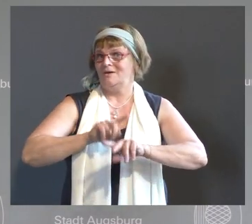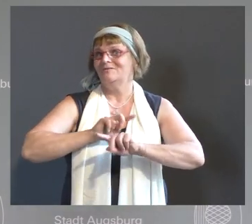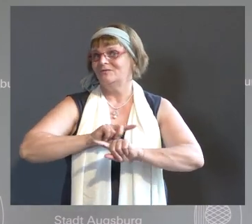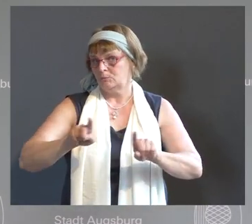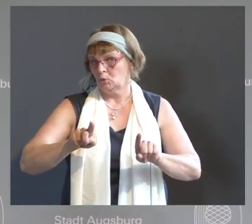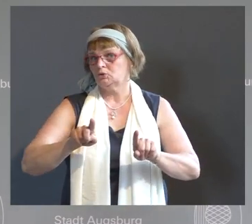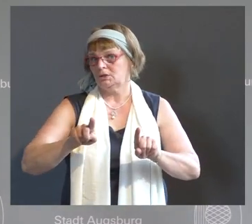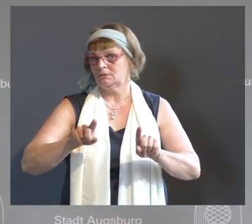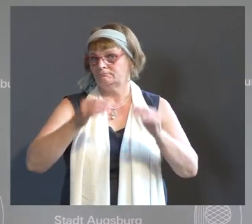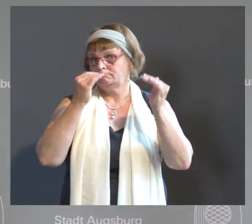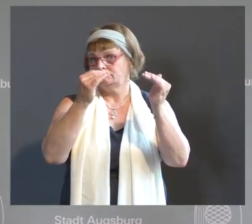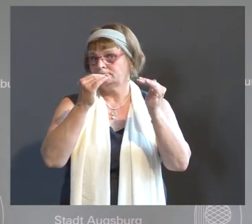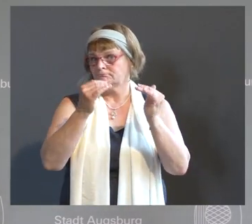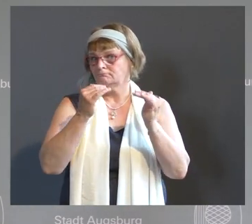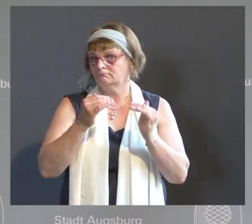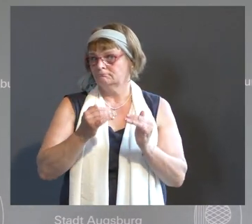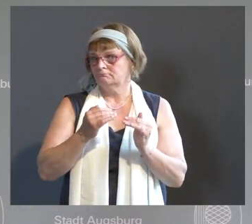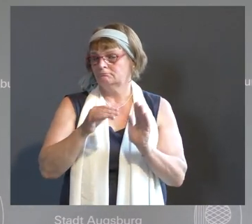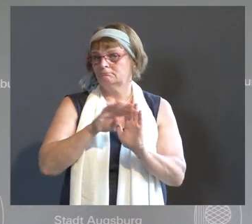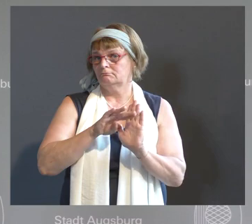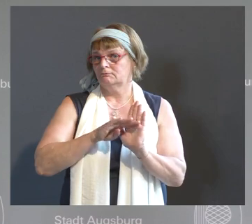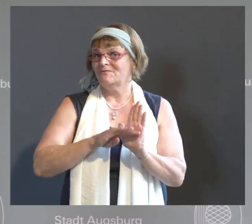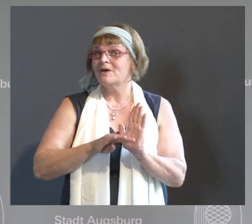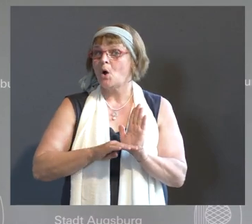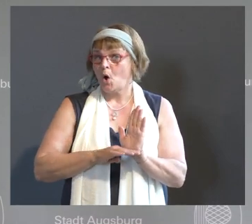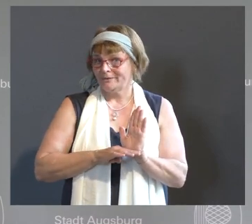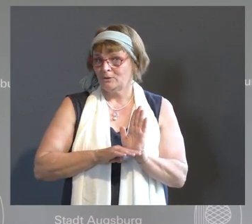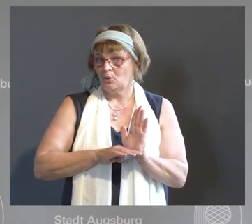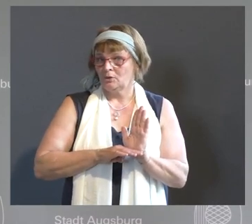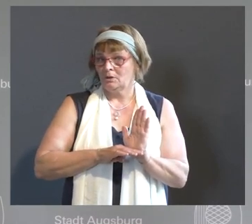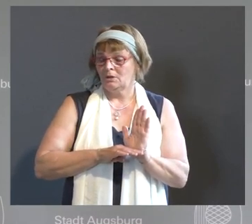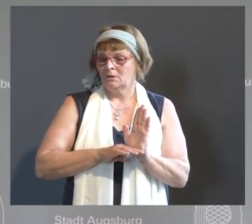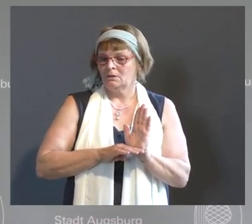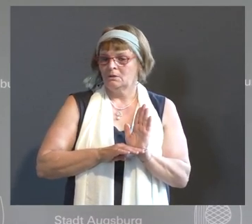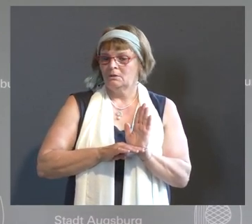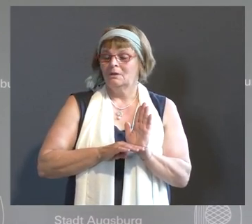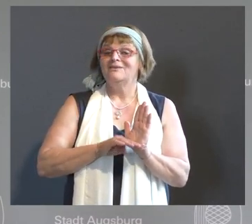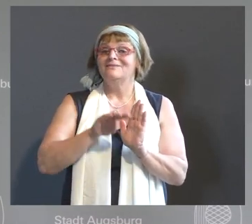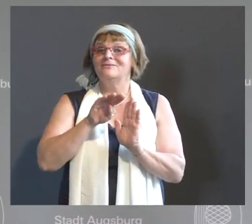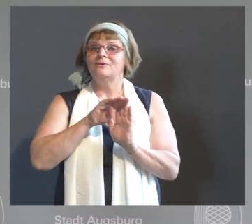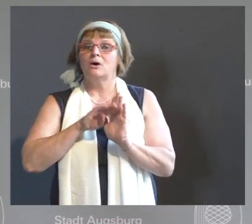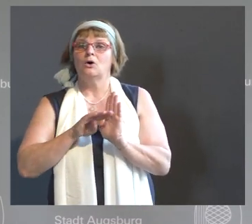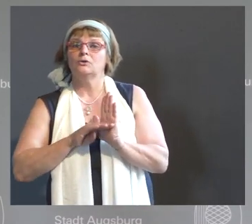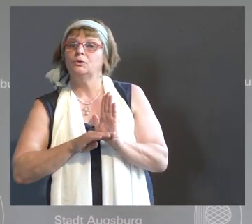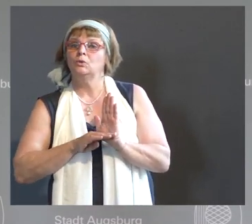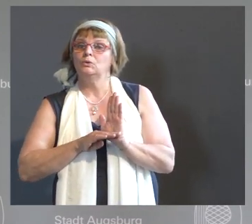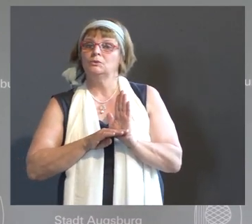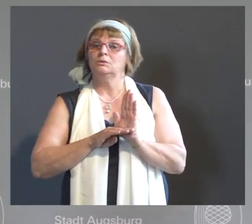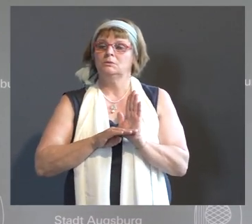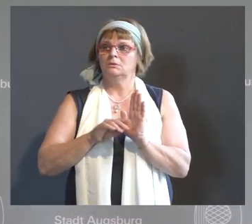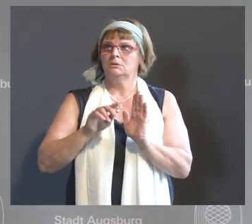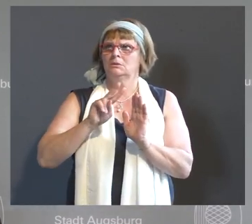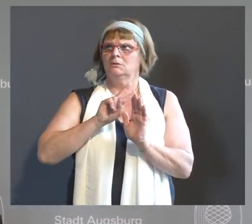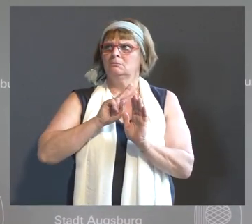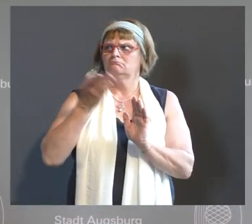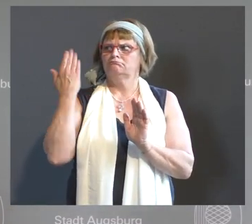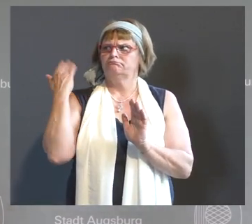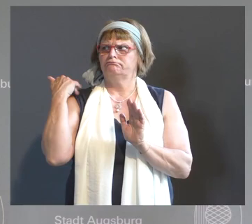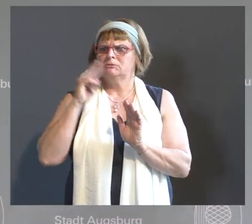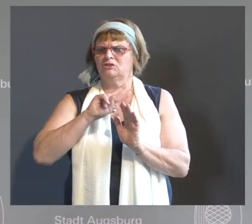ist? Also wir haben eine Verordnung über Menschenansammlungen in der Innenstadt. Die gibt es seit 2017 bei der Stadt Augsburg. Die hat man damals anlässlich auch,